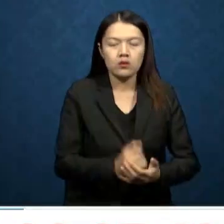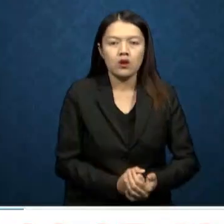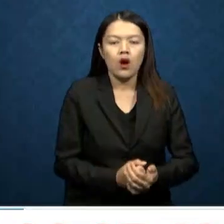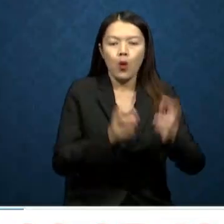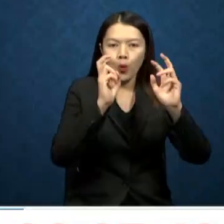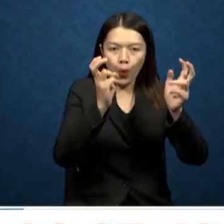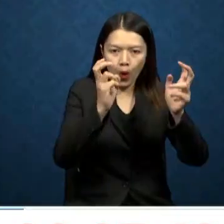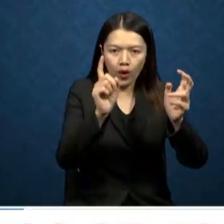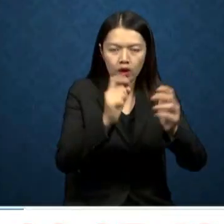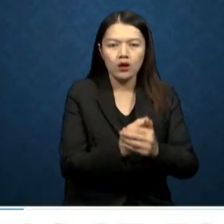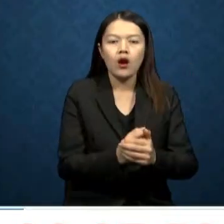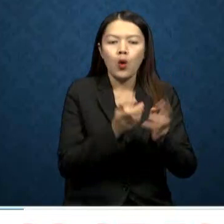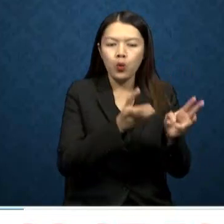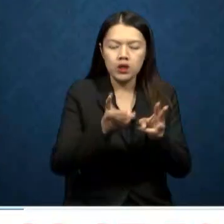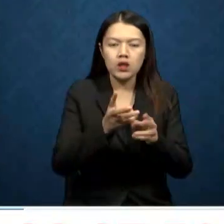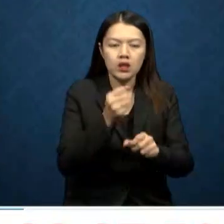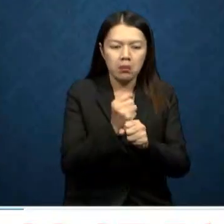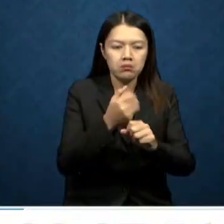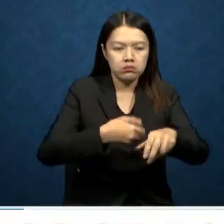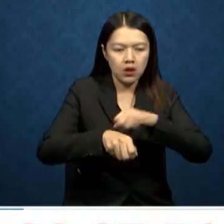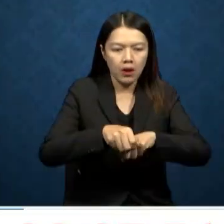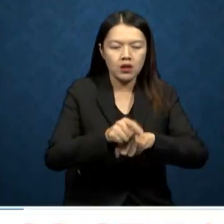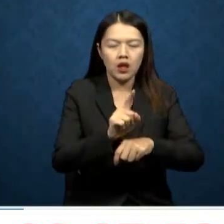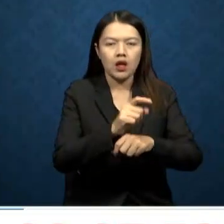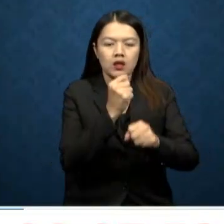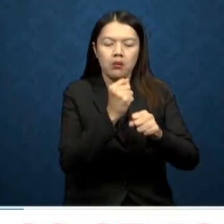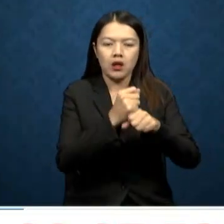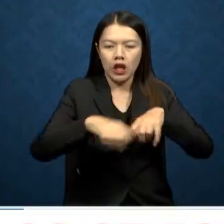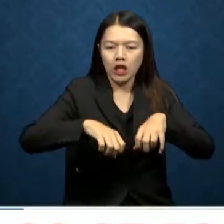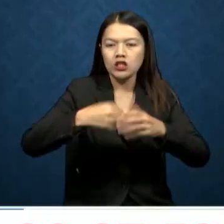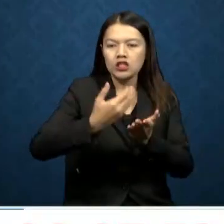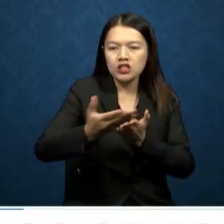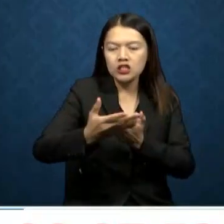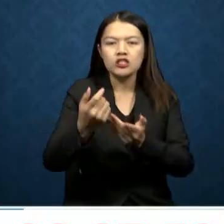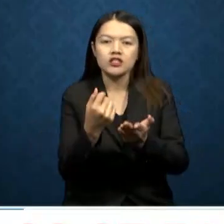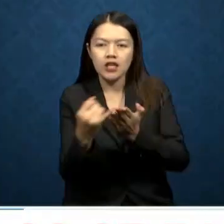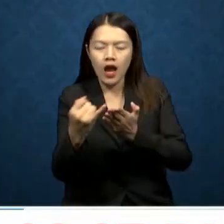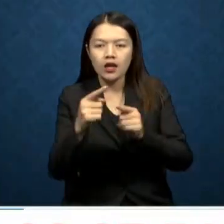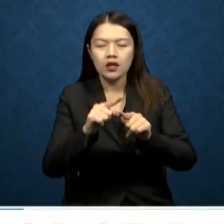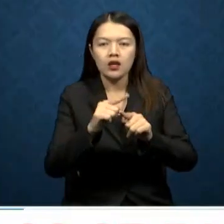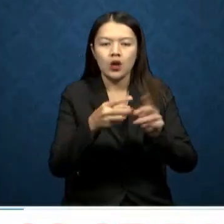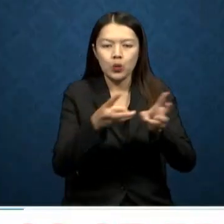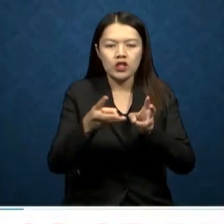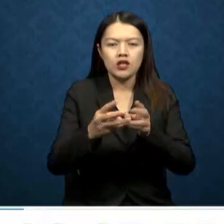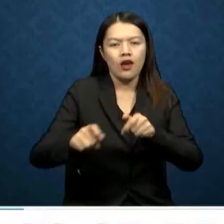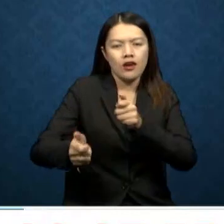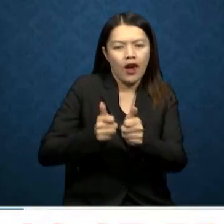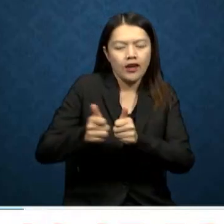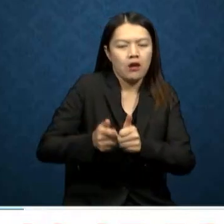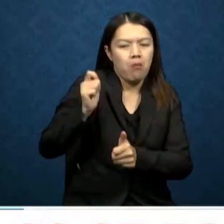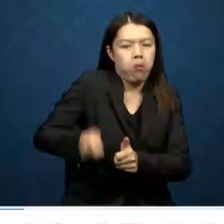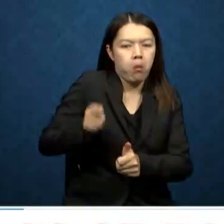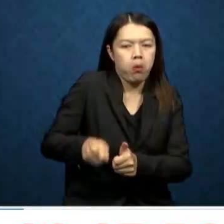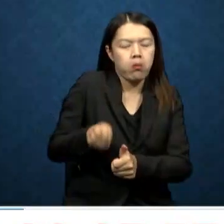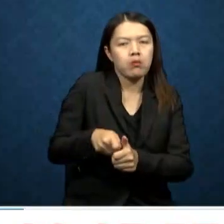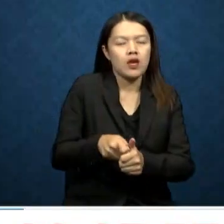เรื่องแนวทางปฏิบัติในการดำเนินการจัดซื้อจัดจ้างด้วยวิธีประกวดราคาอิเล็กทรอนิกส์หรือ